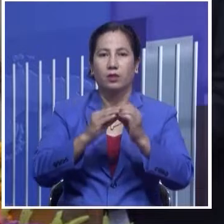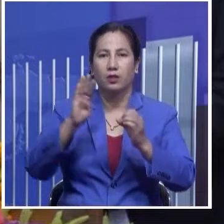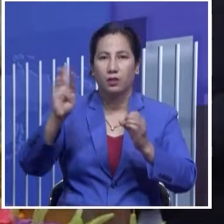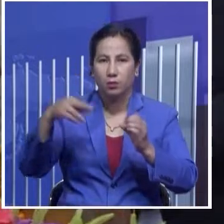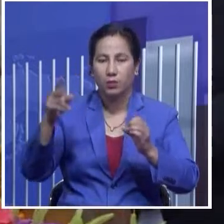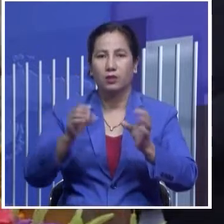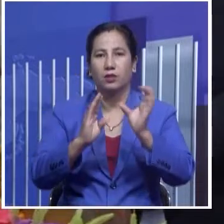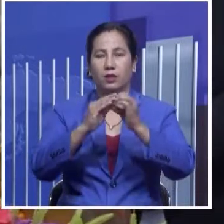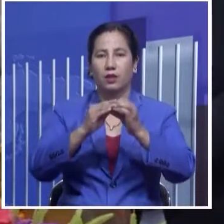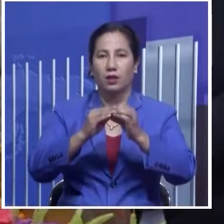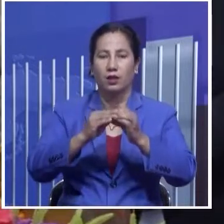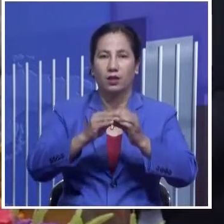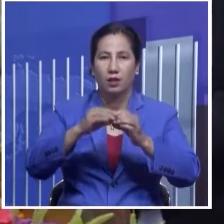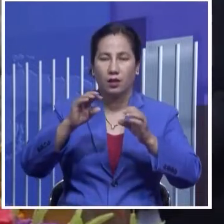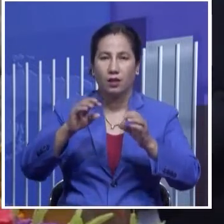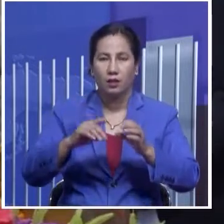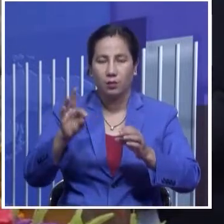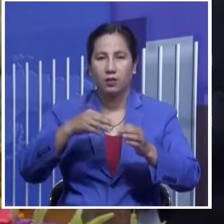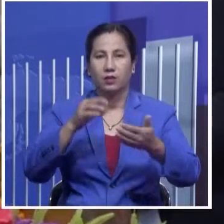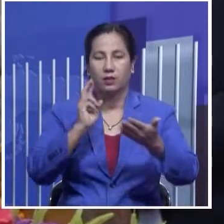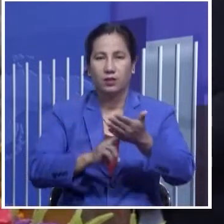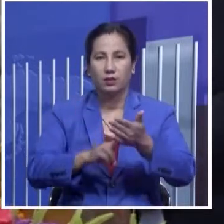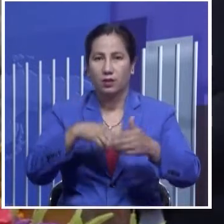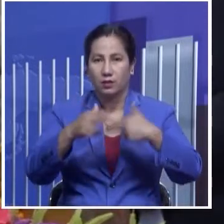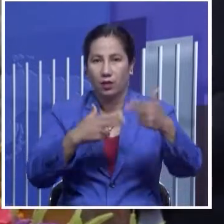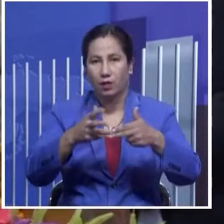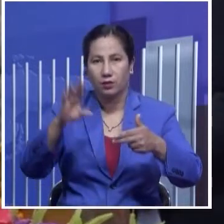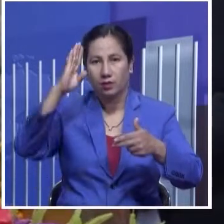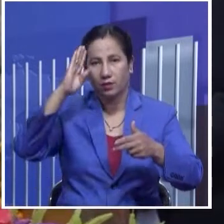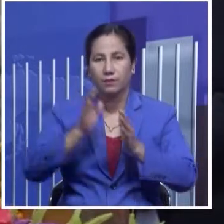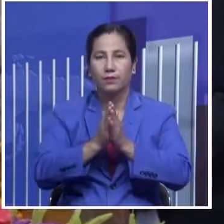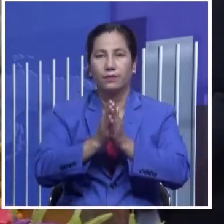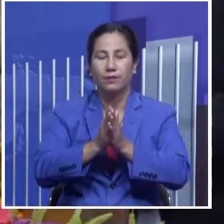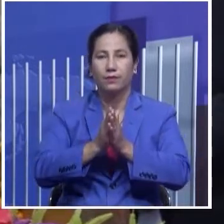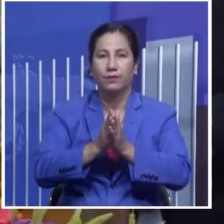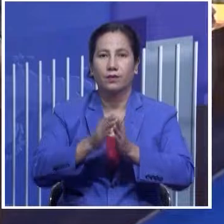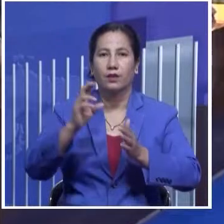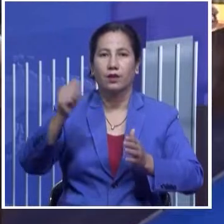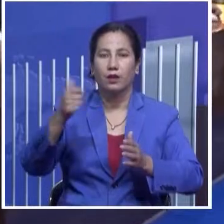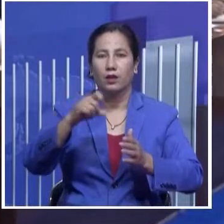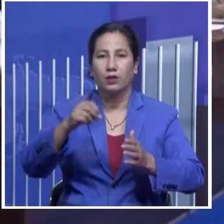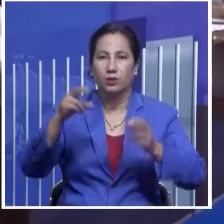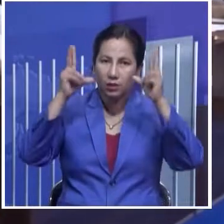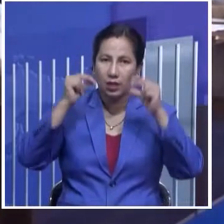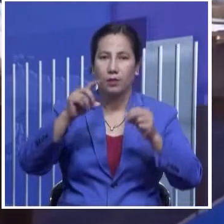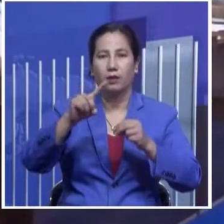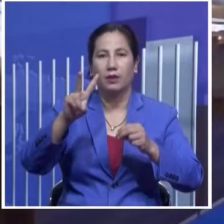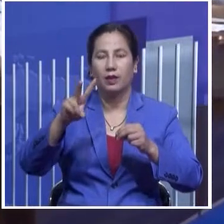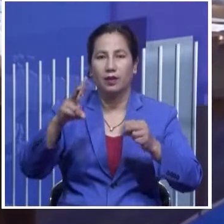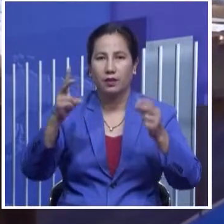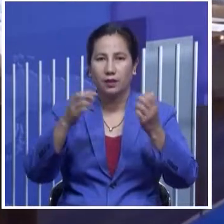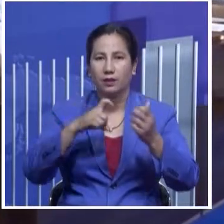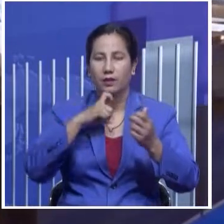दलका प्रदेशसभा सदस्यहरूले चल्न नदिने चेतावनी दिएपछि सरकारको आग्रहमा सभामुख अर्जुन बहादुर थापाले 12 गतेसम्म